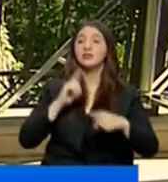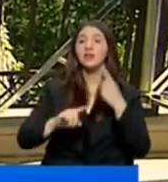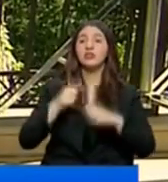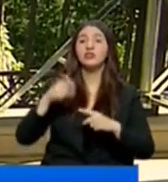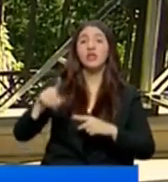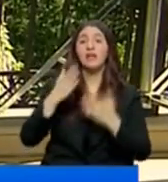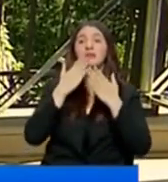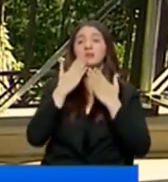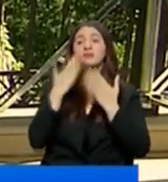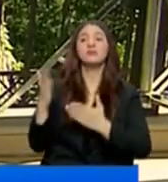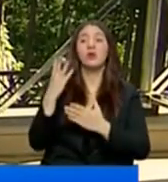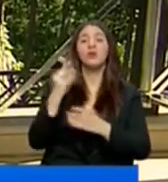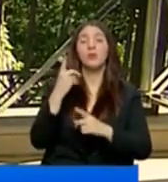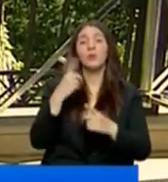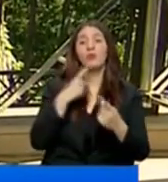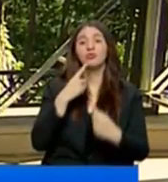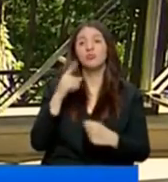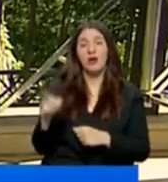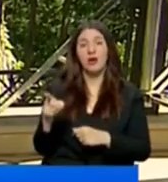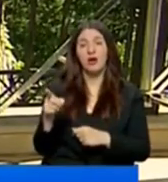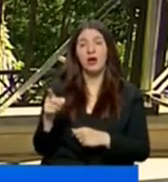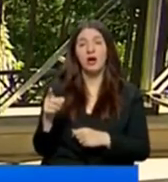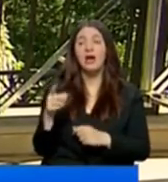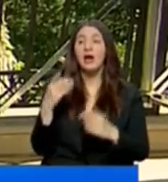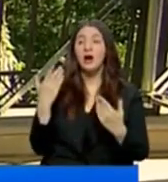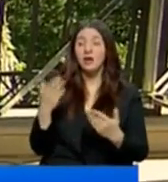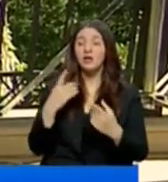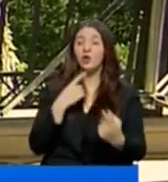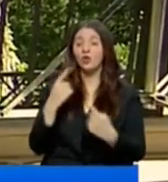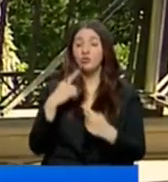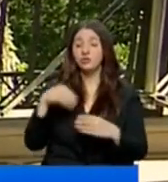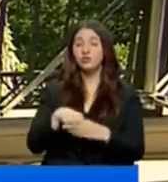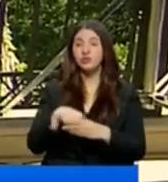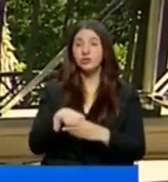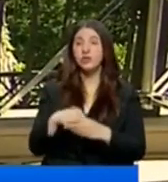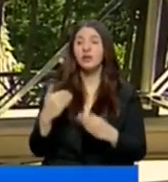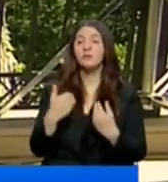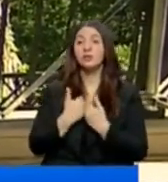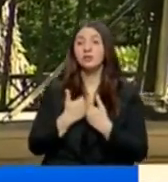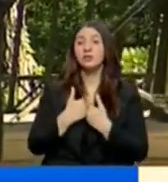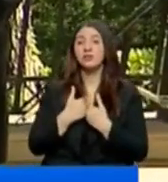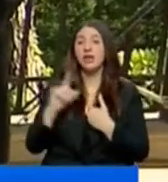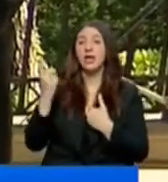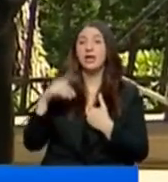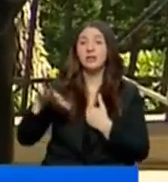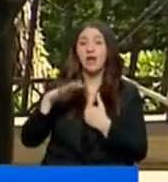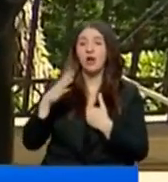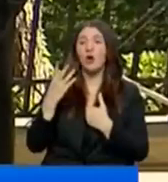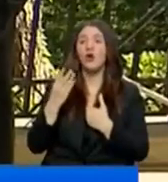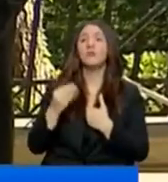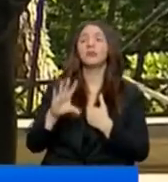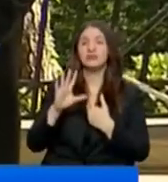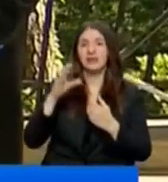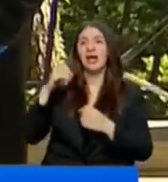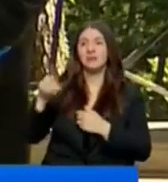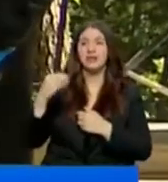siyasetçilere ders verir nitelikte bir konuşmaydı. Hatta konuşmasında biz... iktidar olmadığımız zaman yani AK